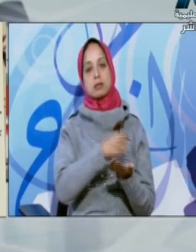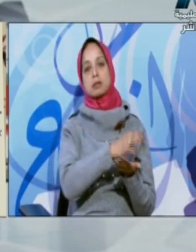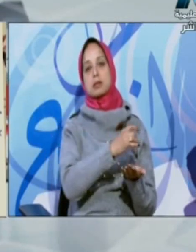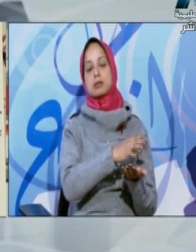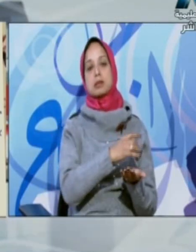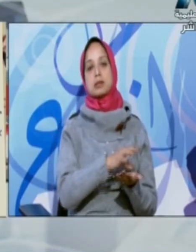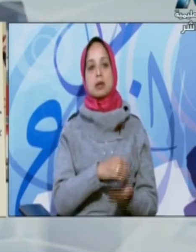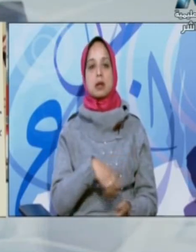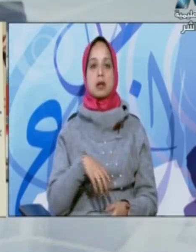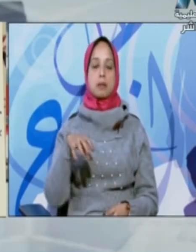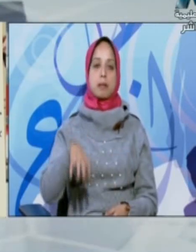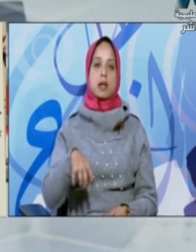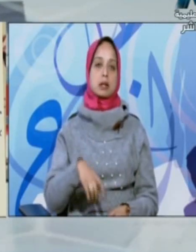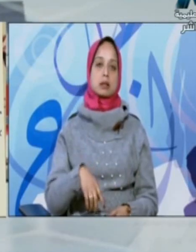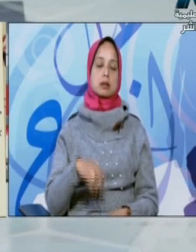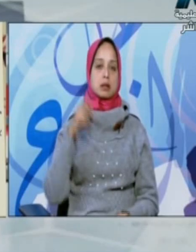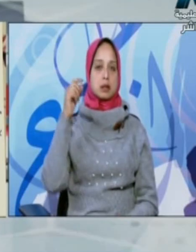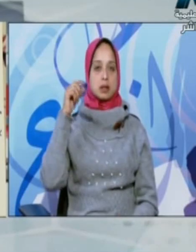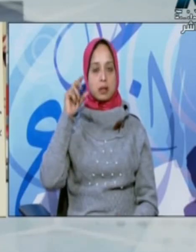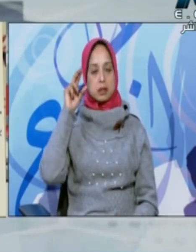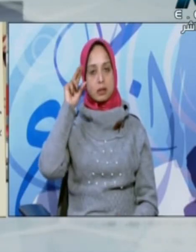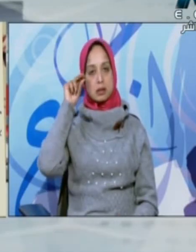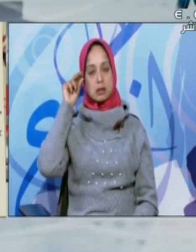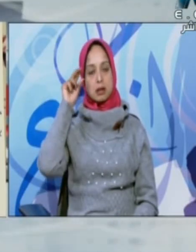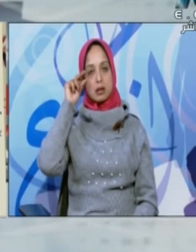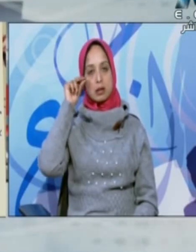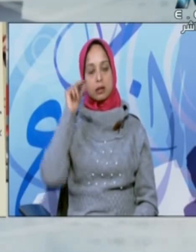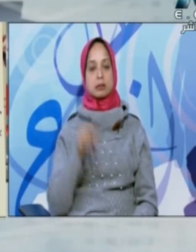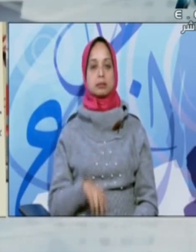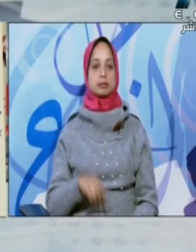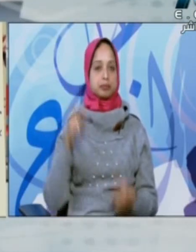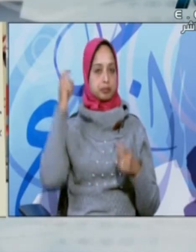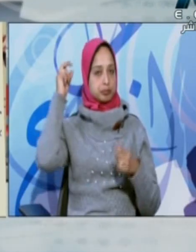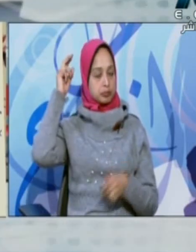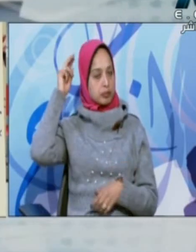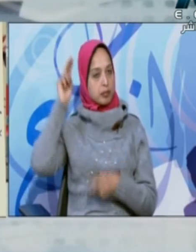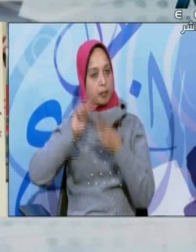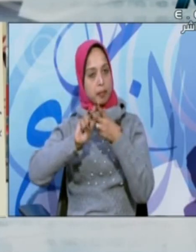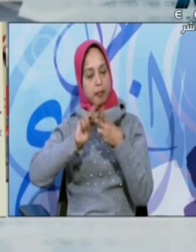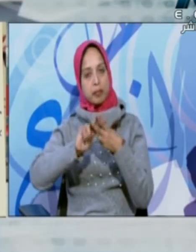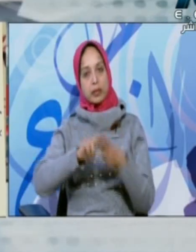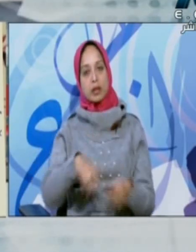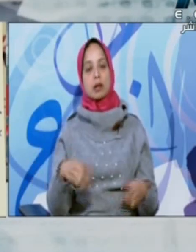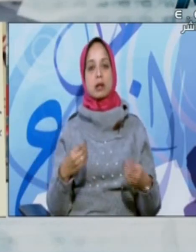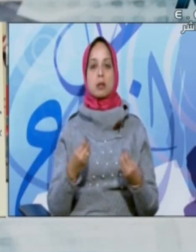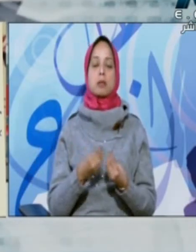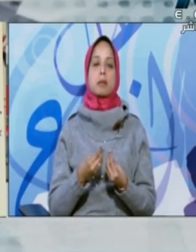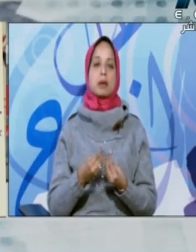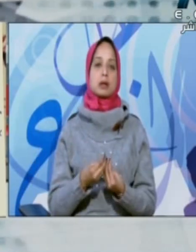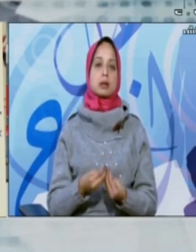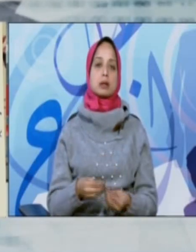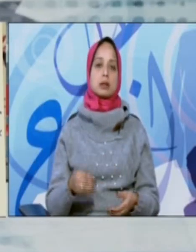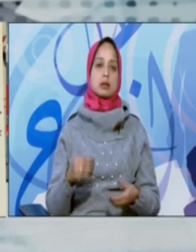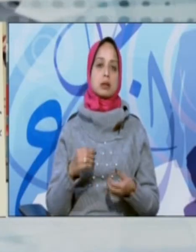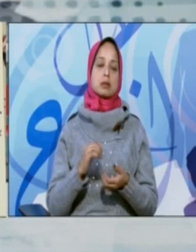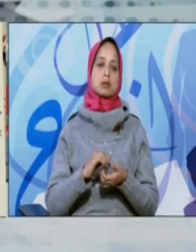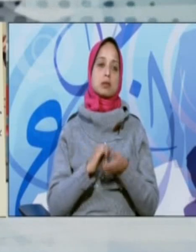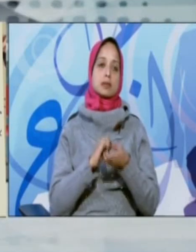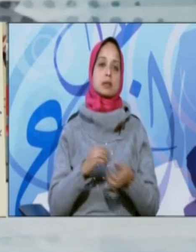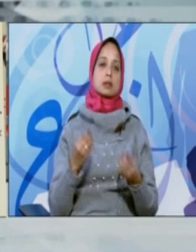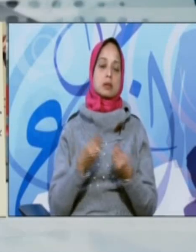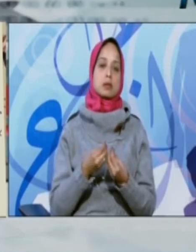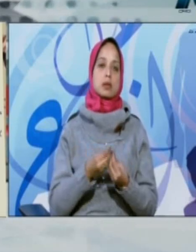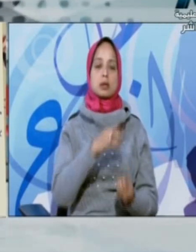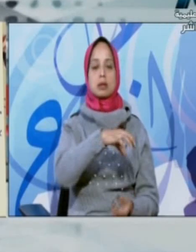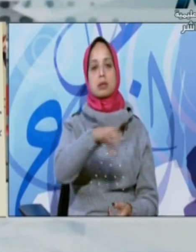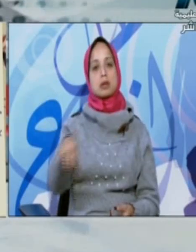كام؟ 48. لم يكن الاستعداد كافي، عدم التعاون من الدول العربية، هزيمة